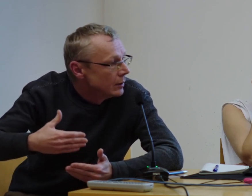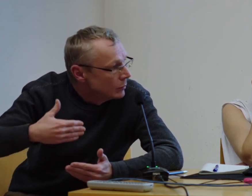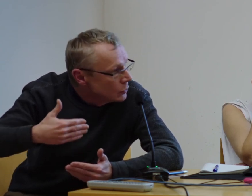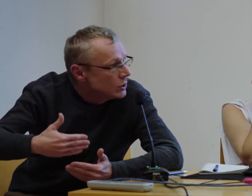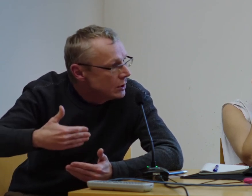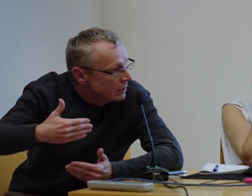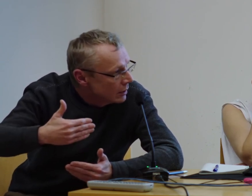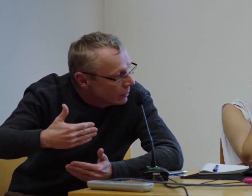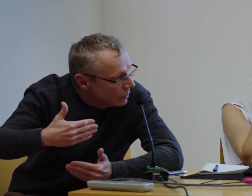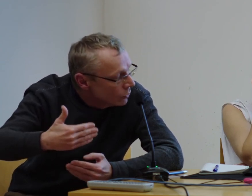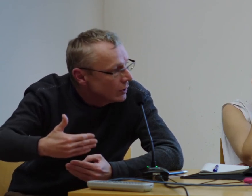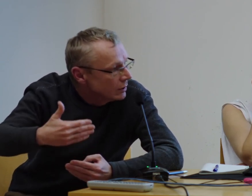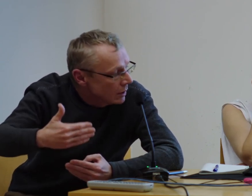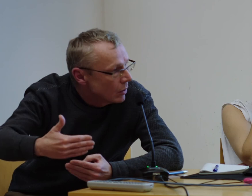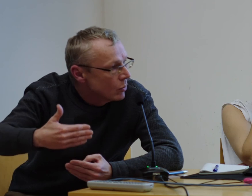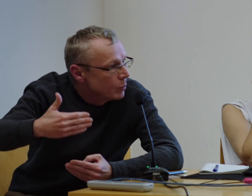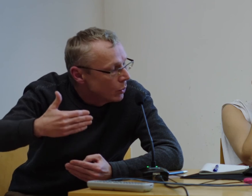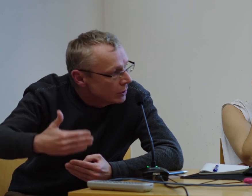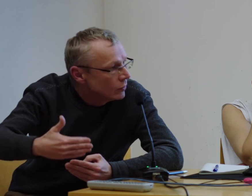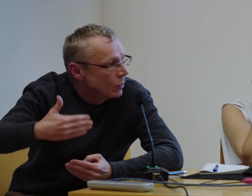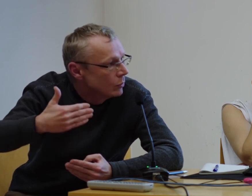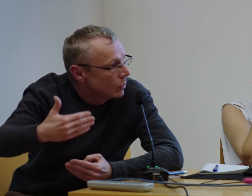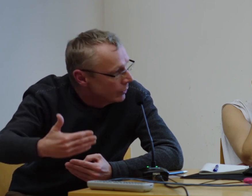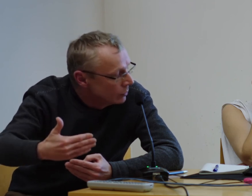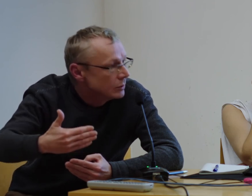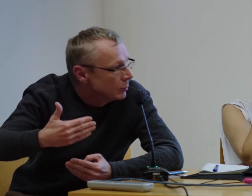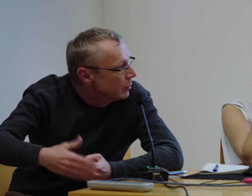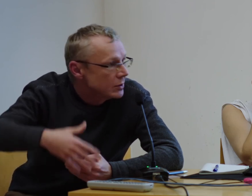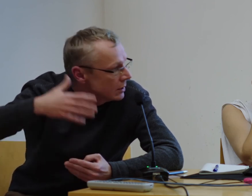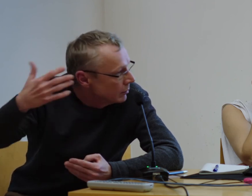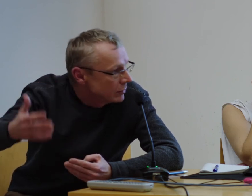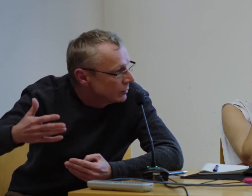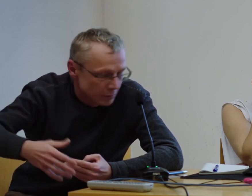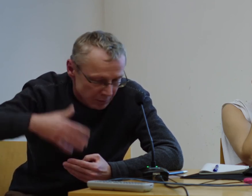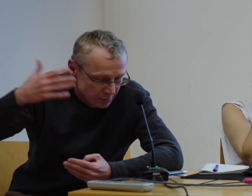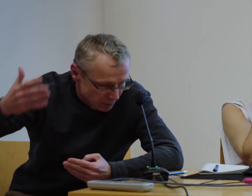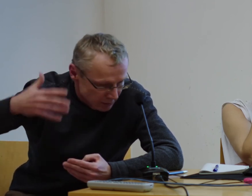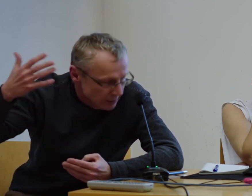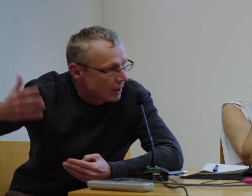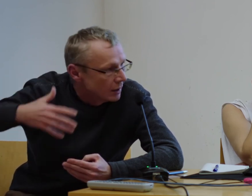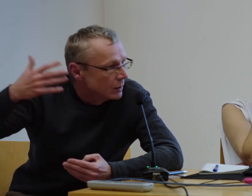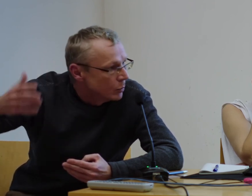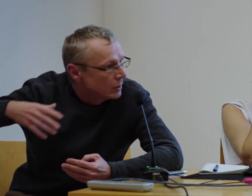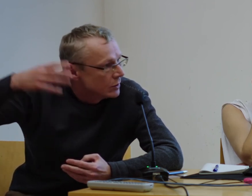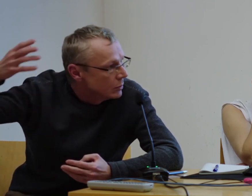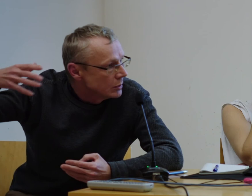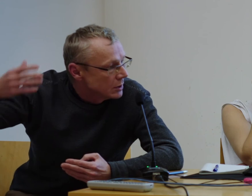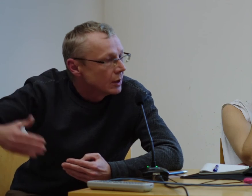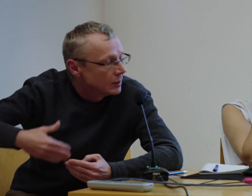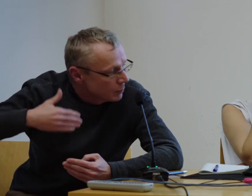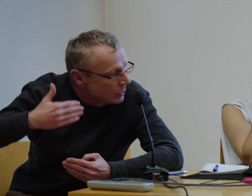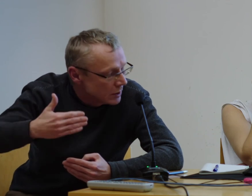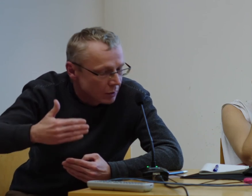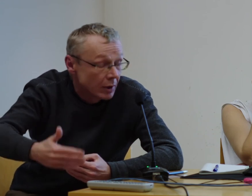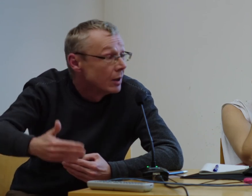ale musí dostat nějakou politickou rovinu. Tím nemyslím zakládat jako politický hnutí